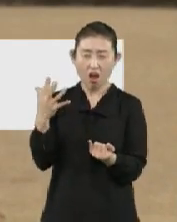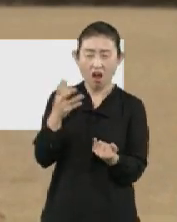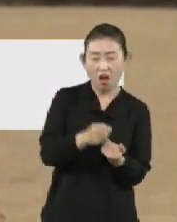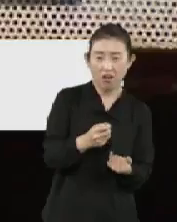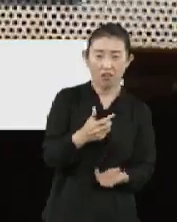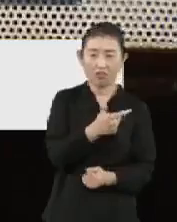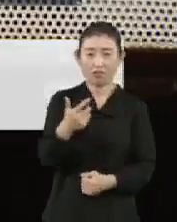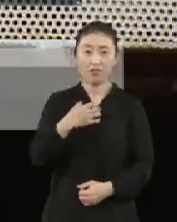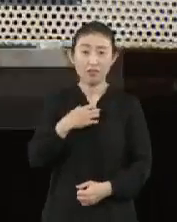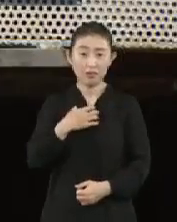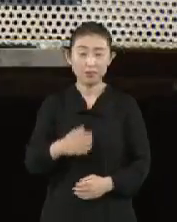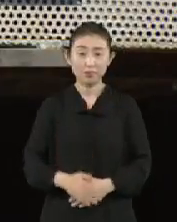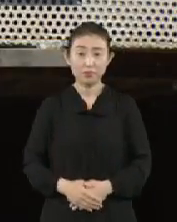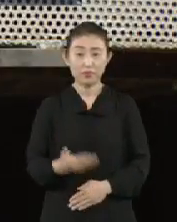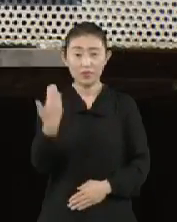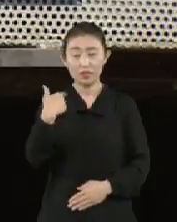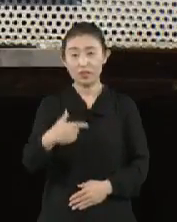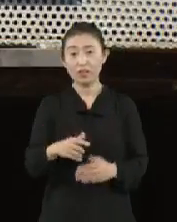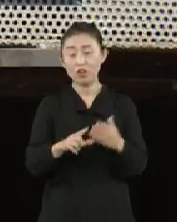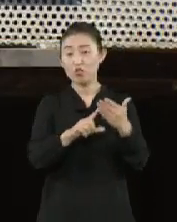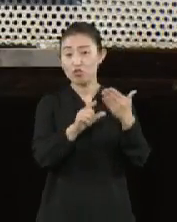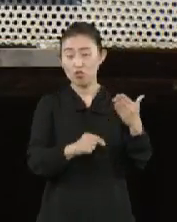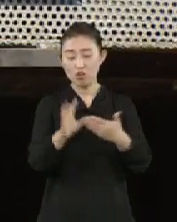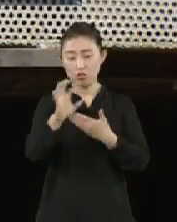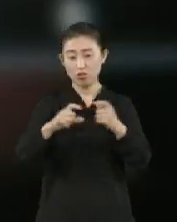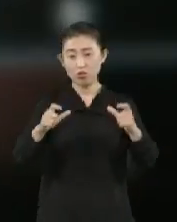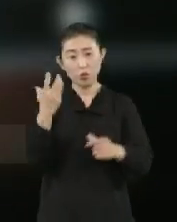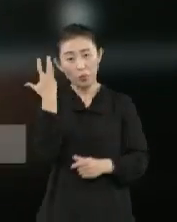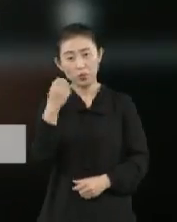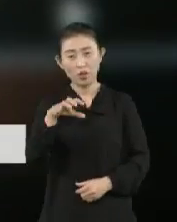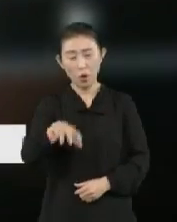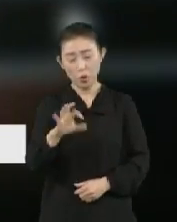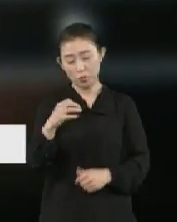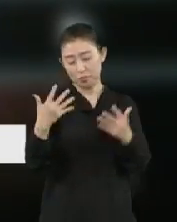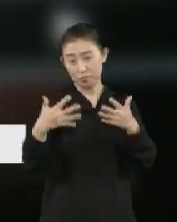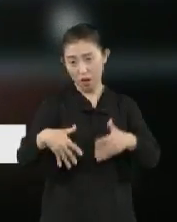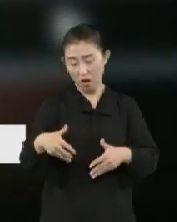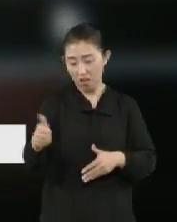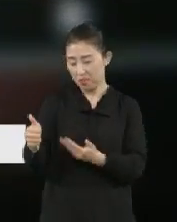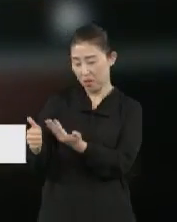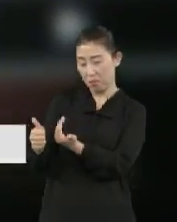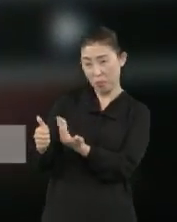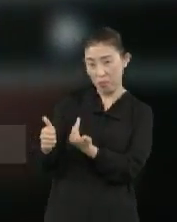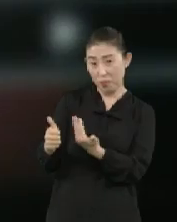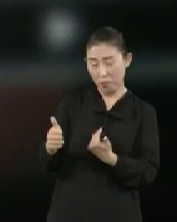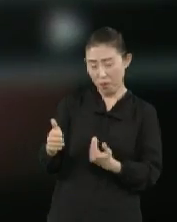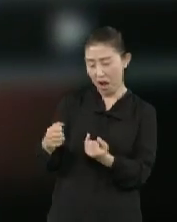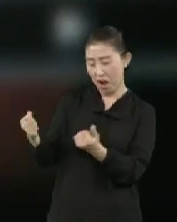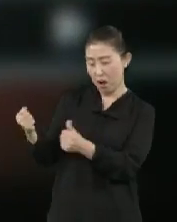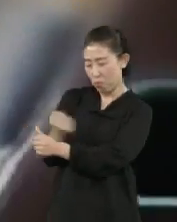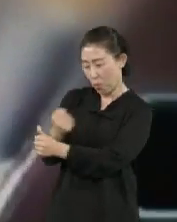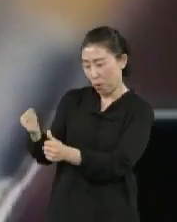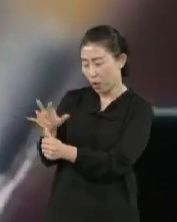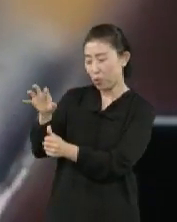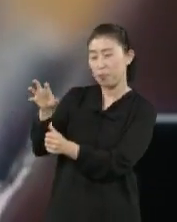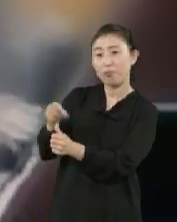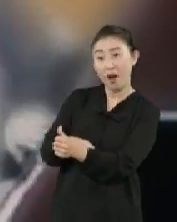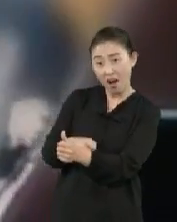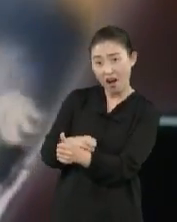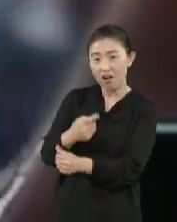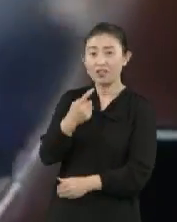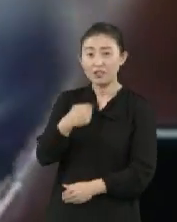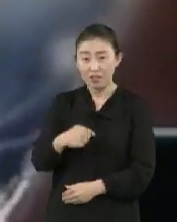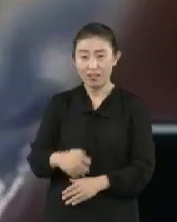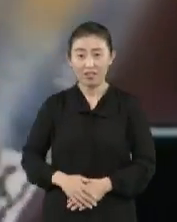없습니다. 지난 9월 대전 서구의 한 모텔에서 조건 만남으로 남성을 유인하고 폭행과 함께 돈을 뜯어낸 범행